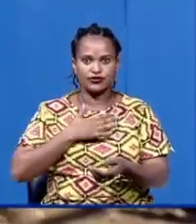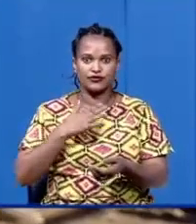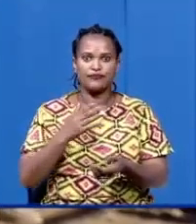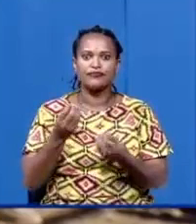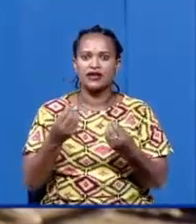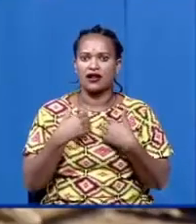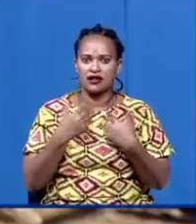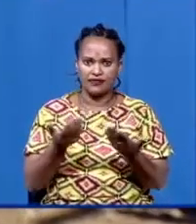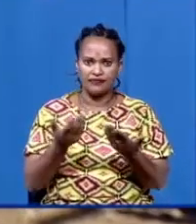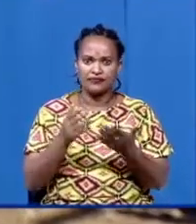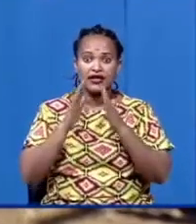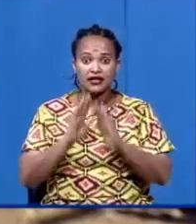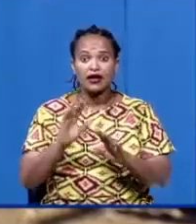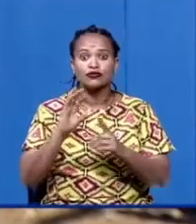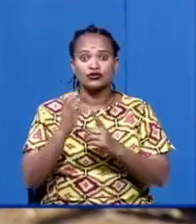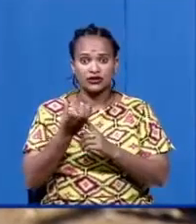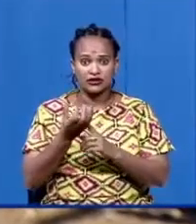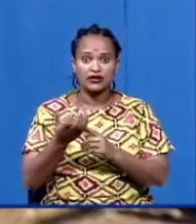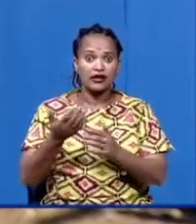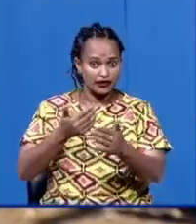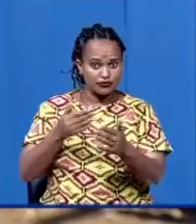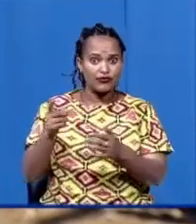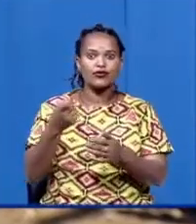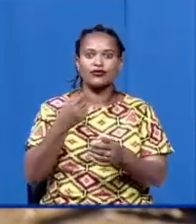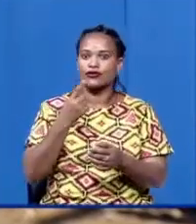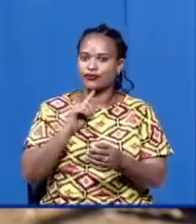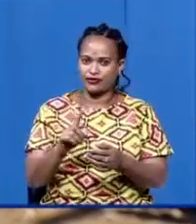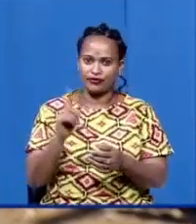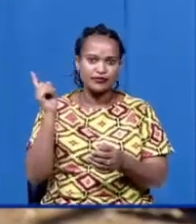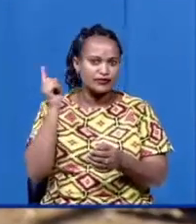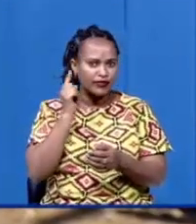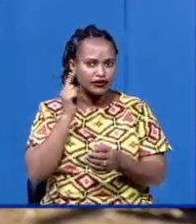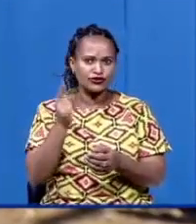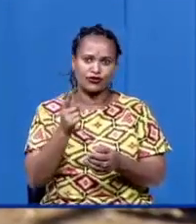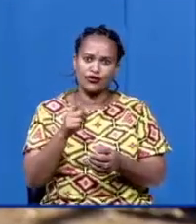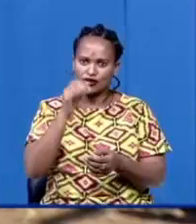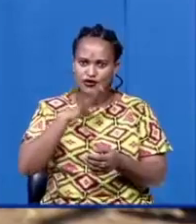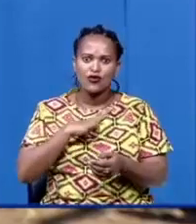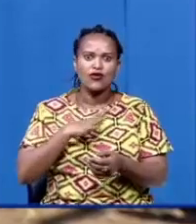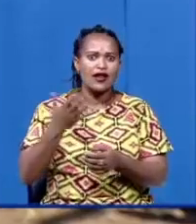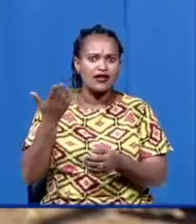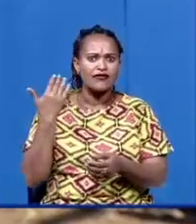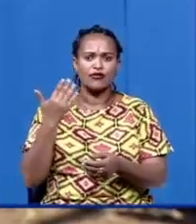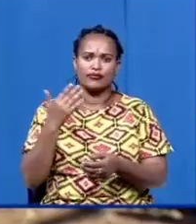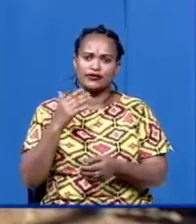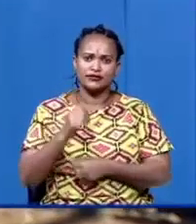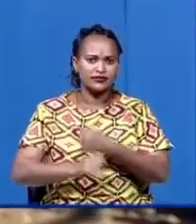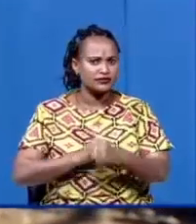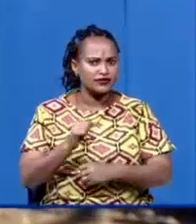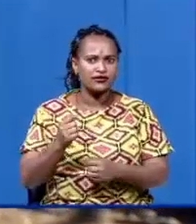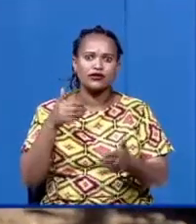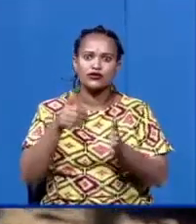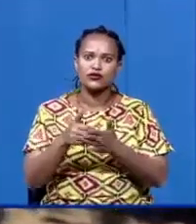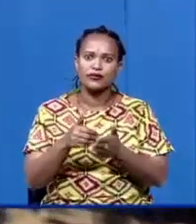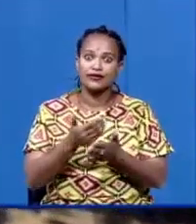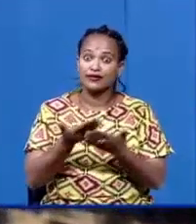አለ የሰላሙ ነገር ቀድሞ ተደርጎ ቢሆን ነው የምትይው because የምትሰሚያቸው አትሮሲቲ የሰው ያለፈበት ትራውማ እና ሰው ላይ